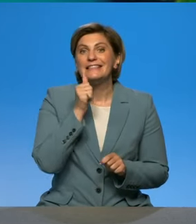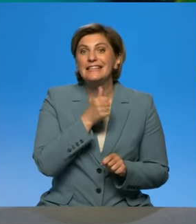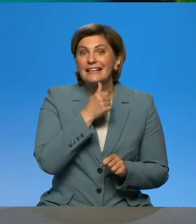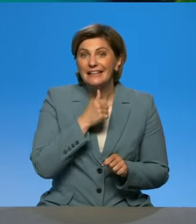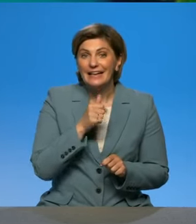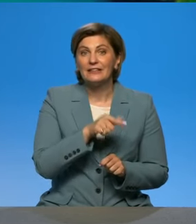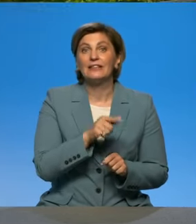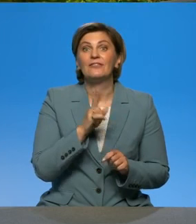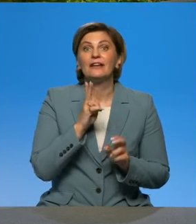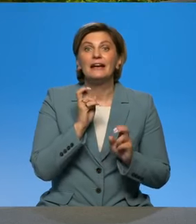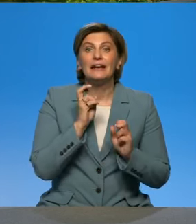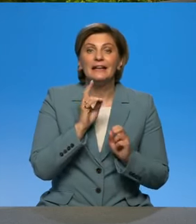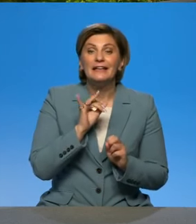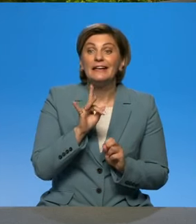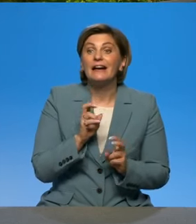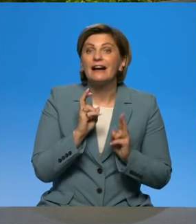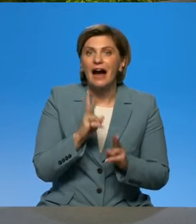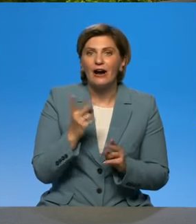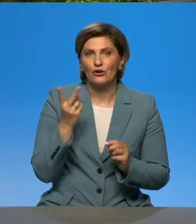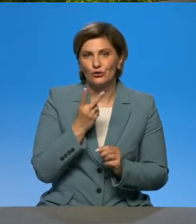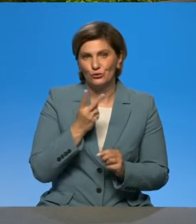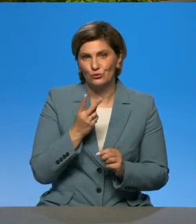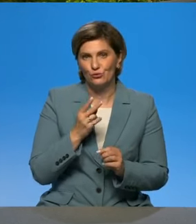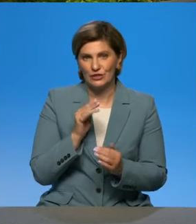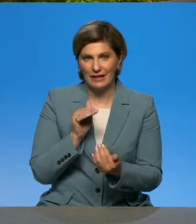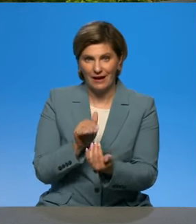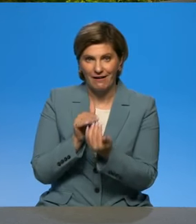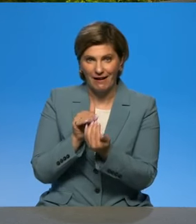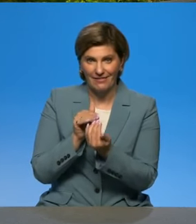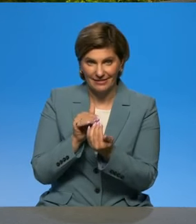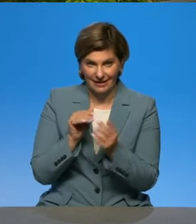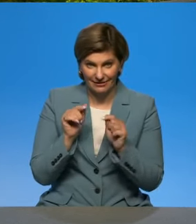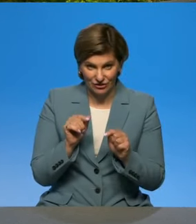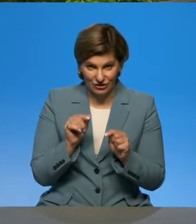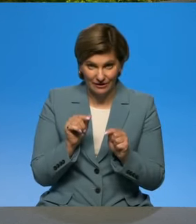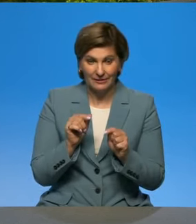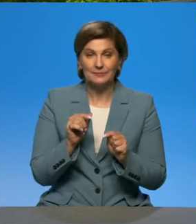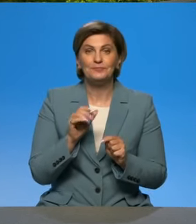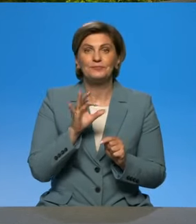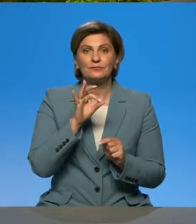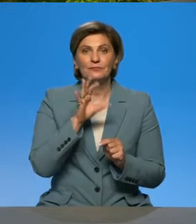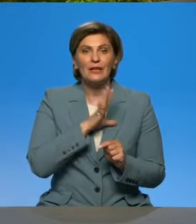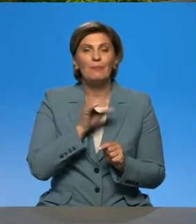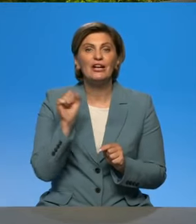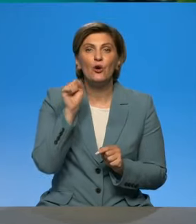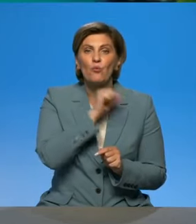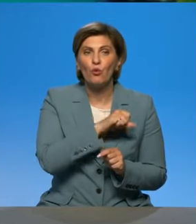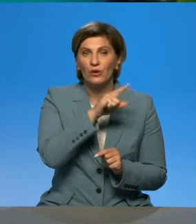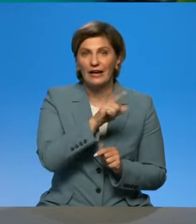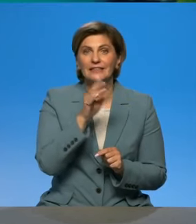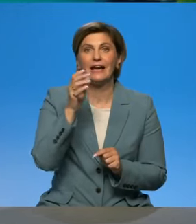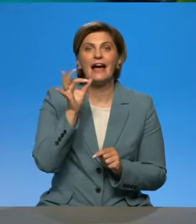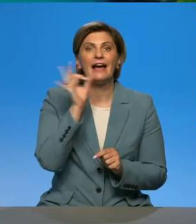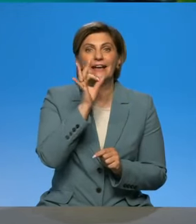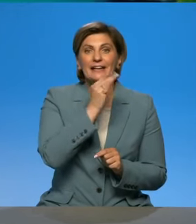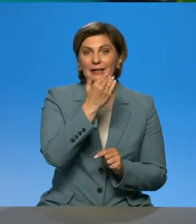входить в добрые контакты с коренными населениями, были украдены фактически Отто Финшем, германским ученым, который в последующем